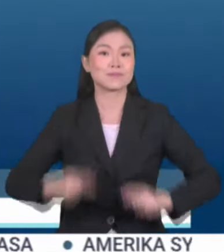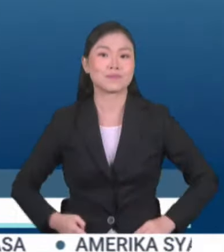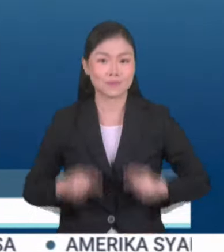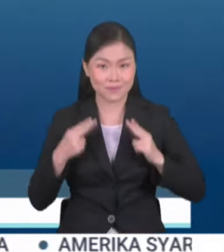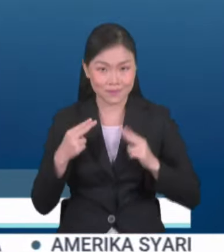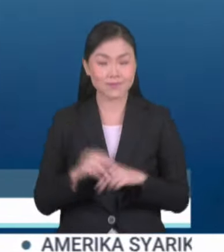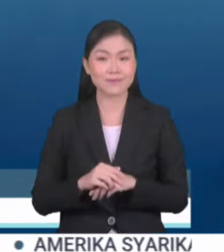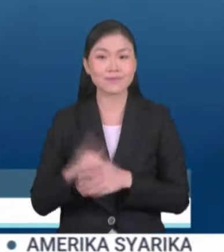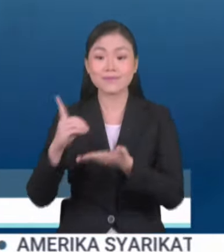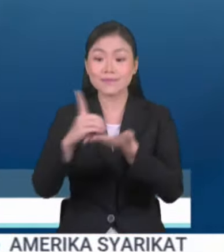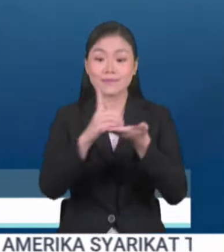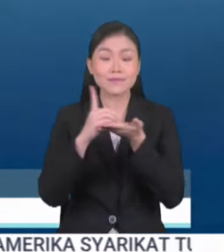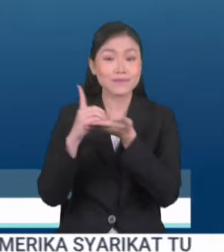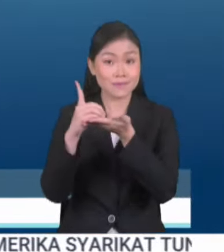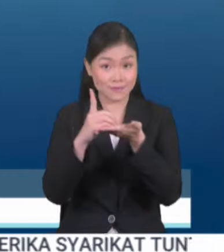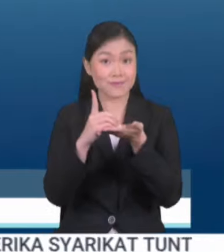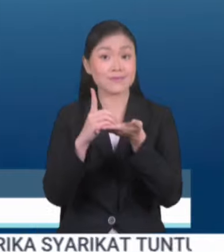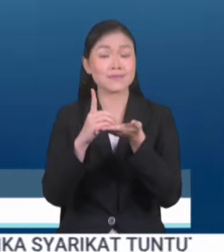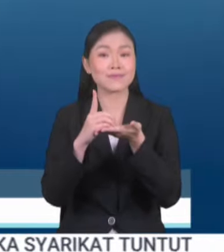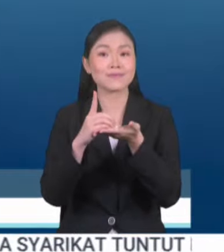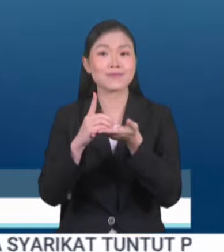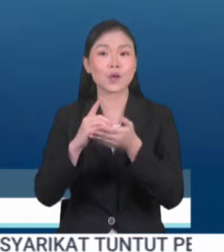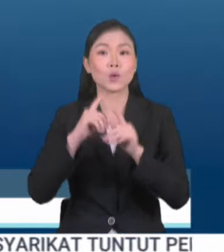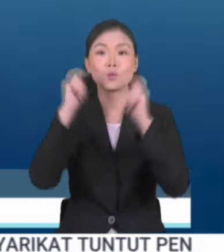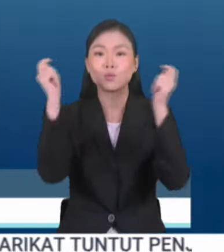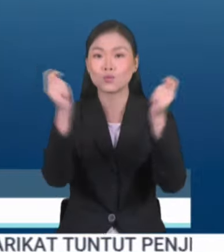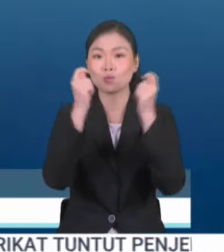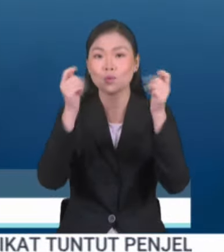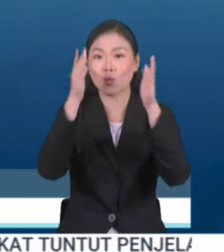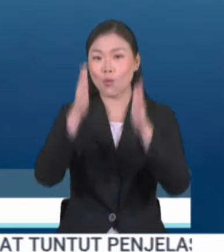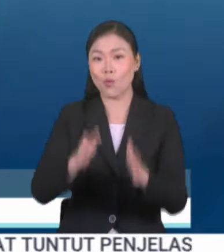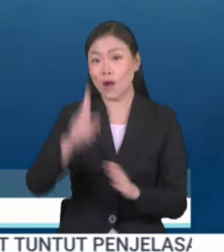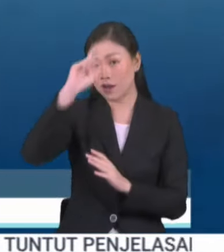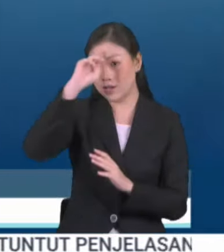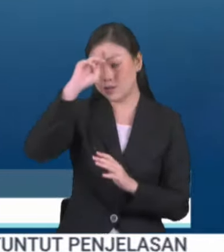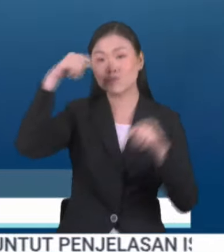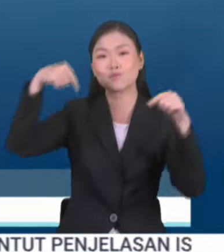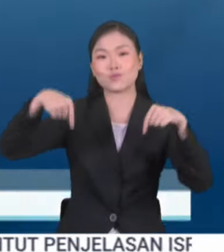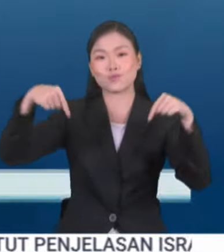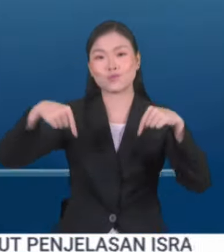Deepavali atau Pesta Cahaya disambut penganut Hindu hari ini.